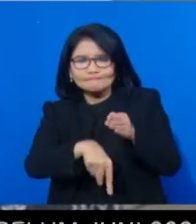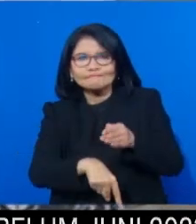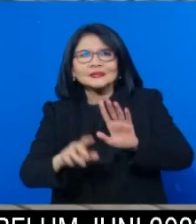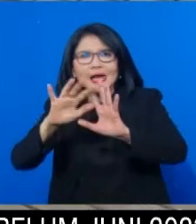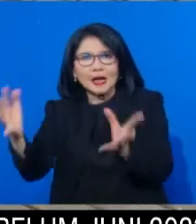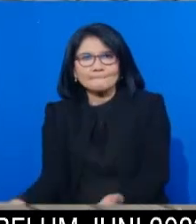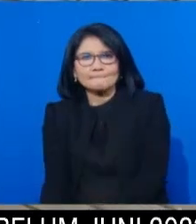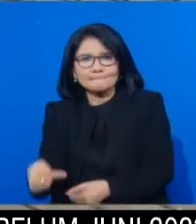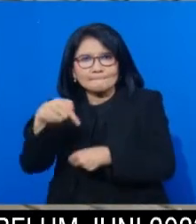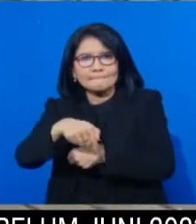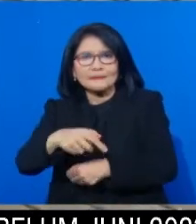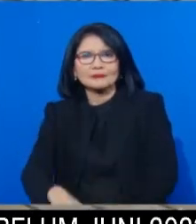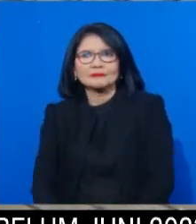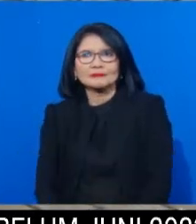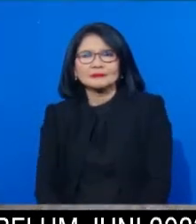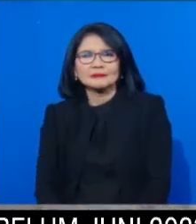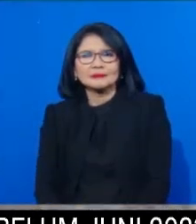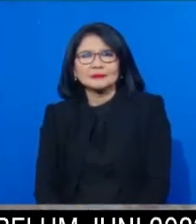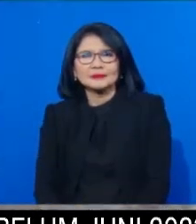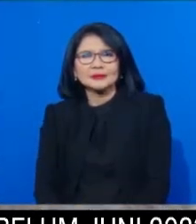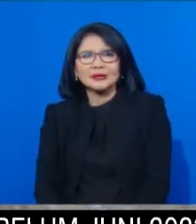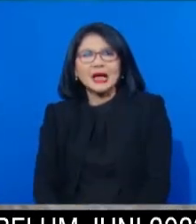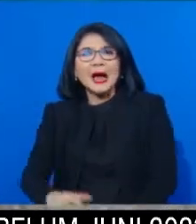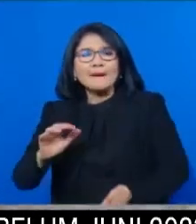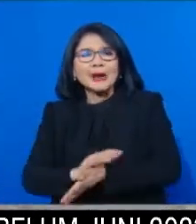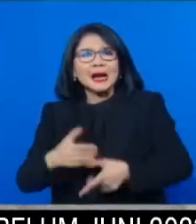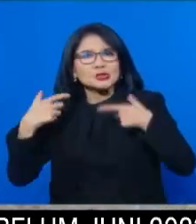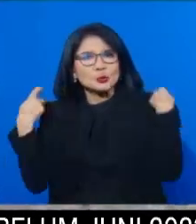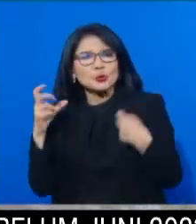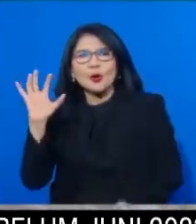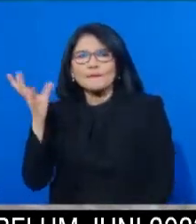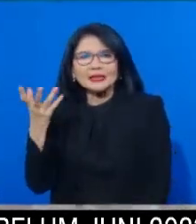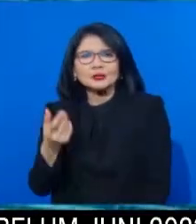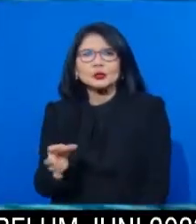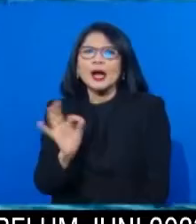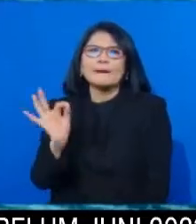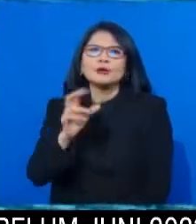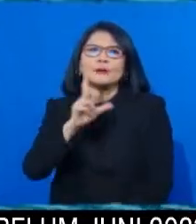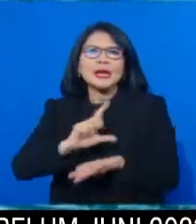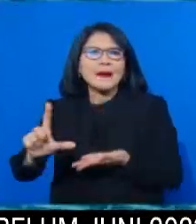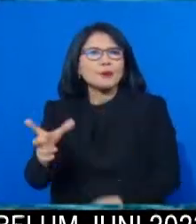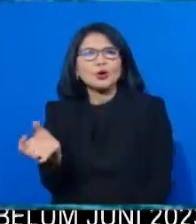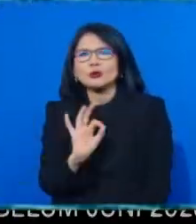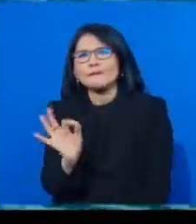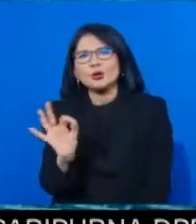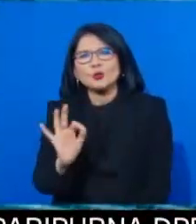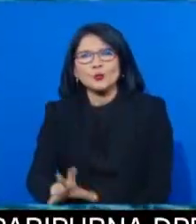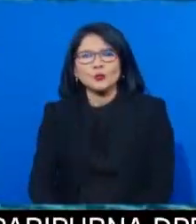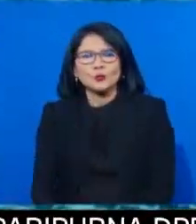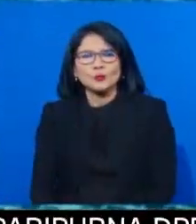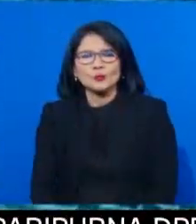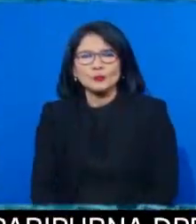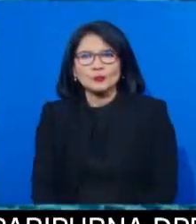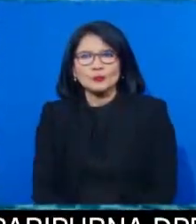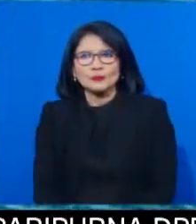karung. Meski menerima teror, Wahidin, mantan Gubernur Banten, belum melaporkan kasus pelemparan ular berbisa mematikan ini ke